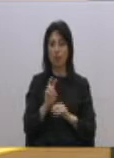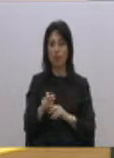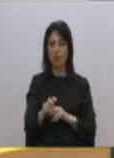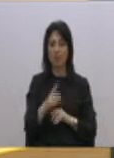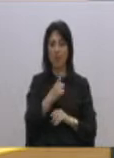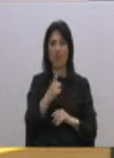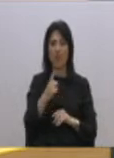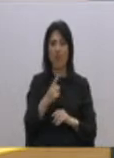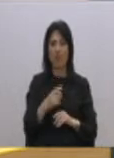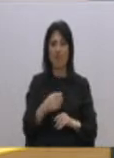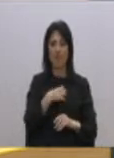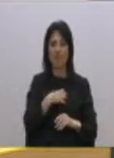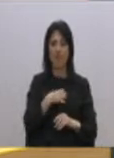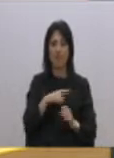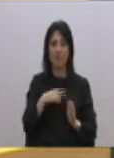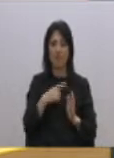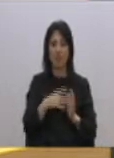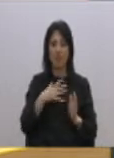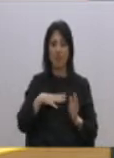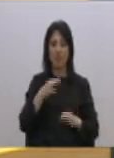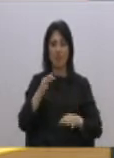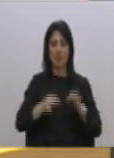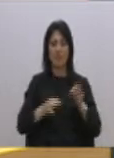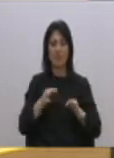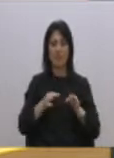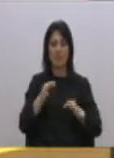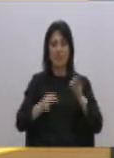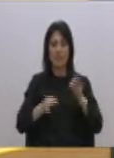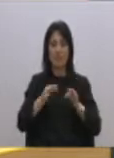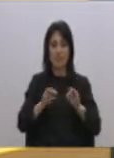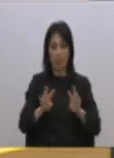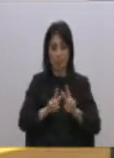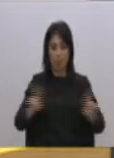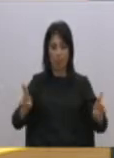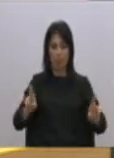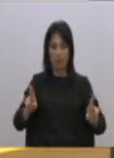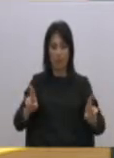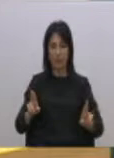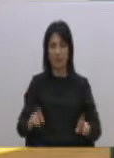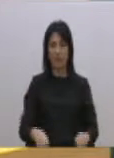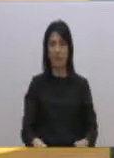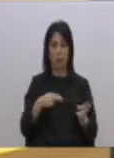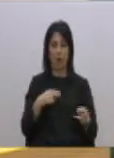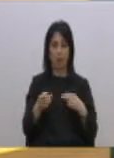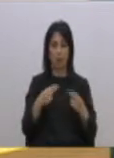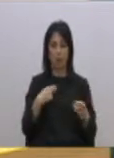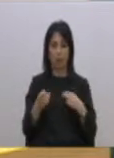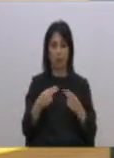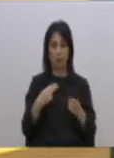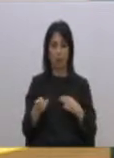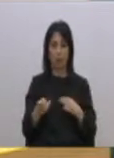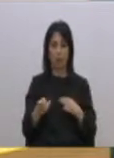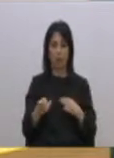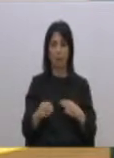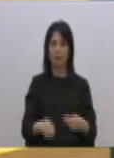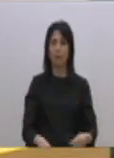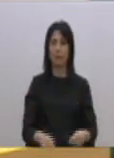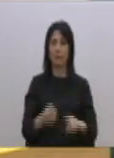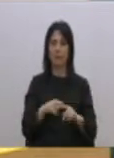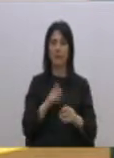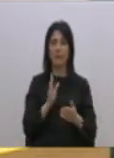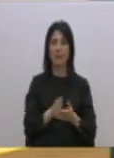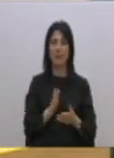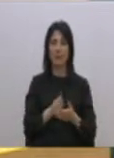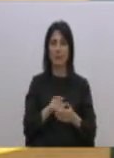ერთ-ერთი კრიტიკული საკითხია, რომ ამ ქვეყანაში მართსაჯულება მართსაჯულებას გავდეს. და არა, ეს